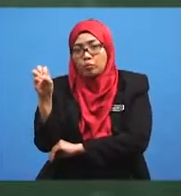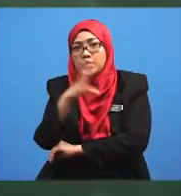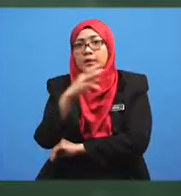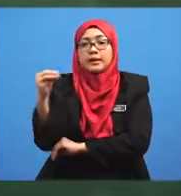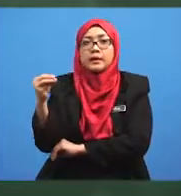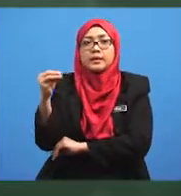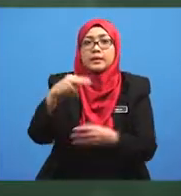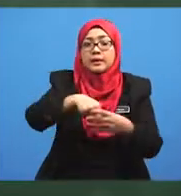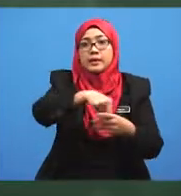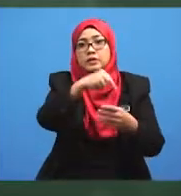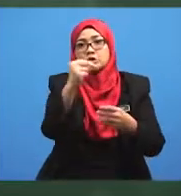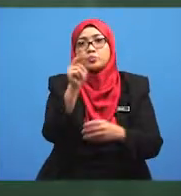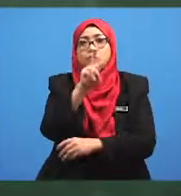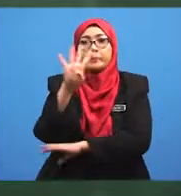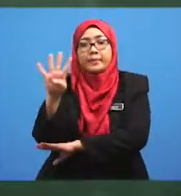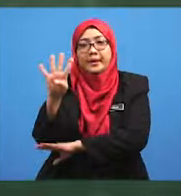natrium 24.